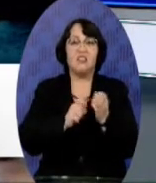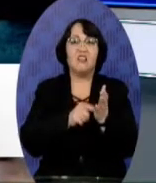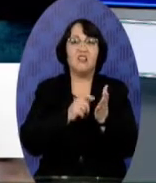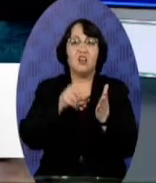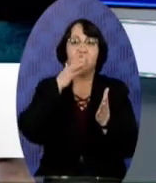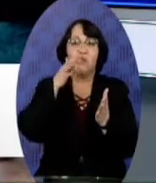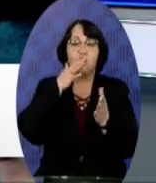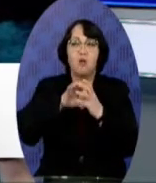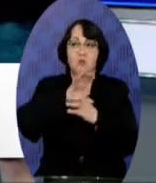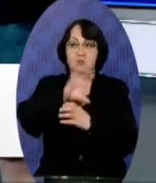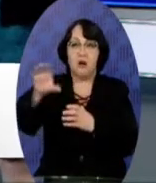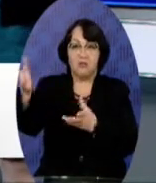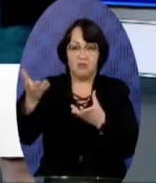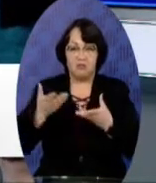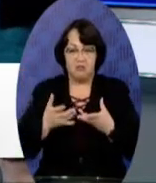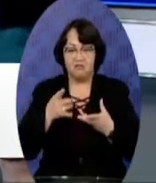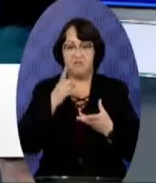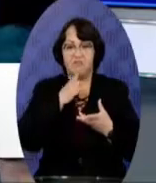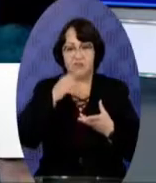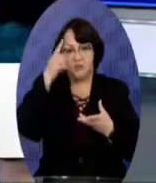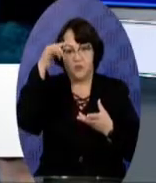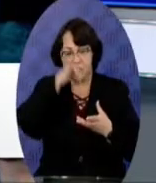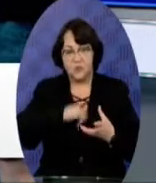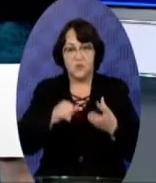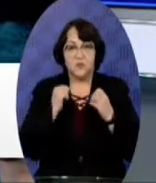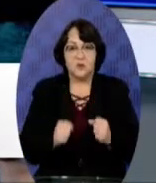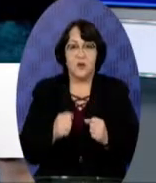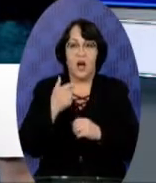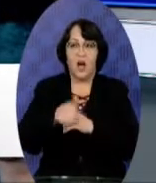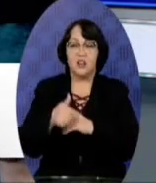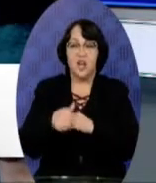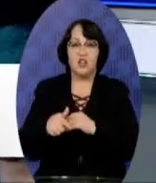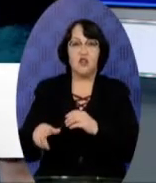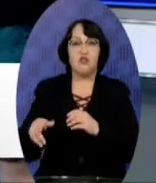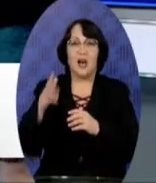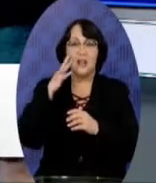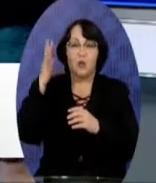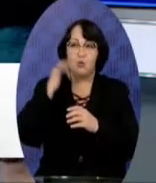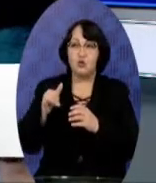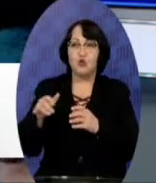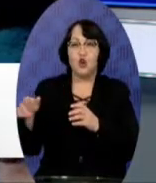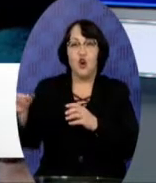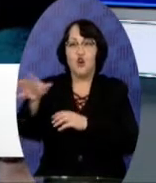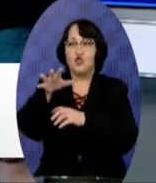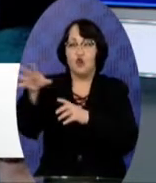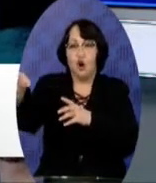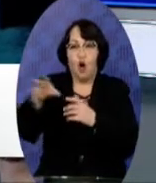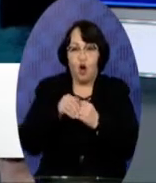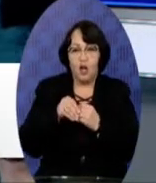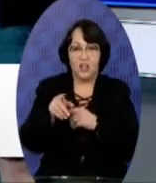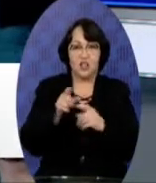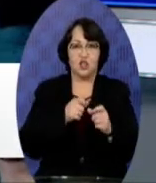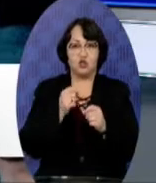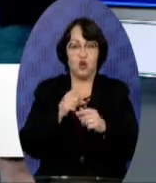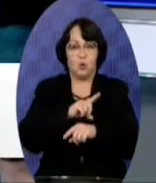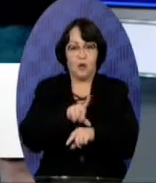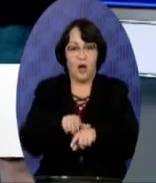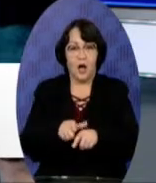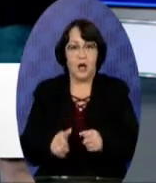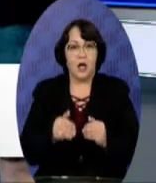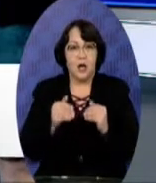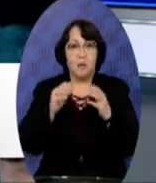өгч байна. Ялангуяа гадаад орчны тодорхой бус байдлаас шалтгаалan эдийн засгийн өсөлт саарах эрсдэл байна. За энэ тал дээр бас